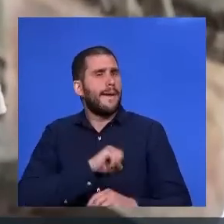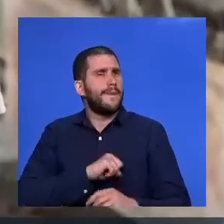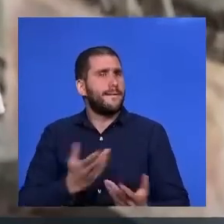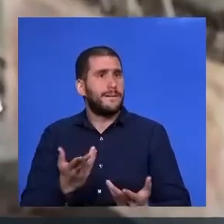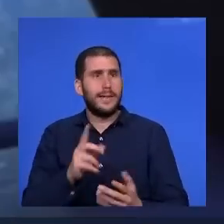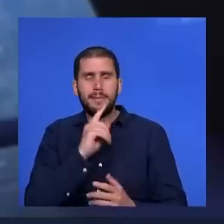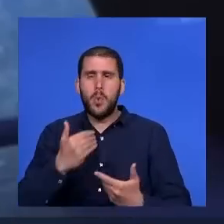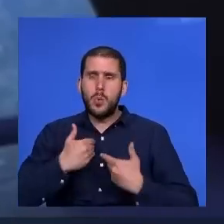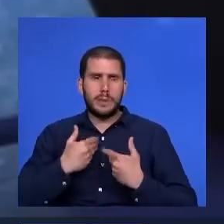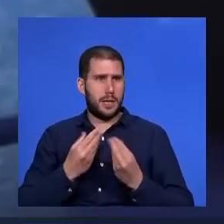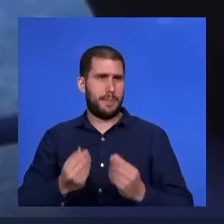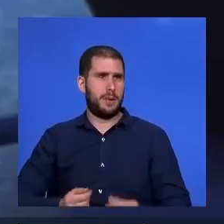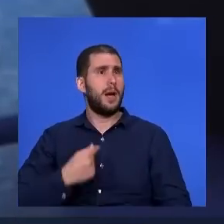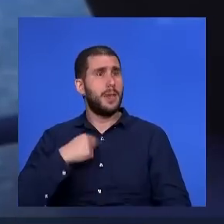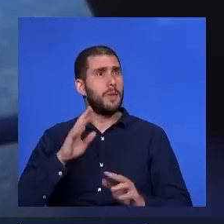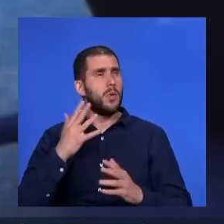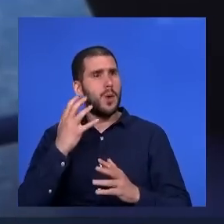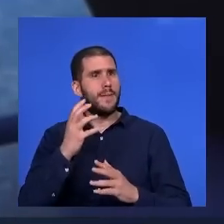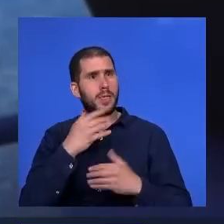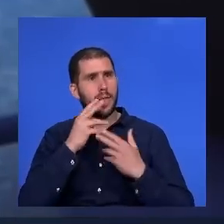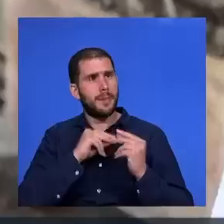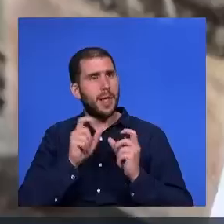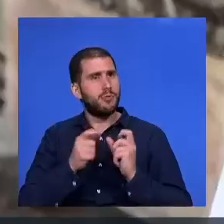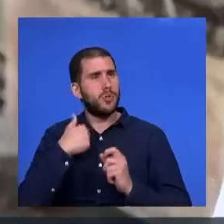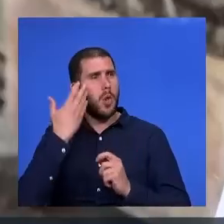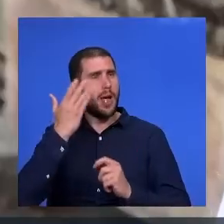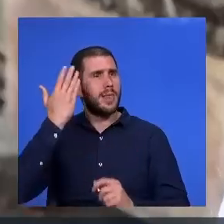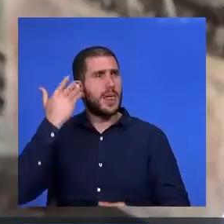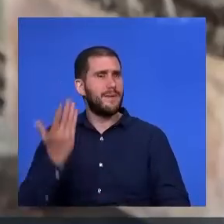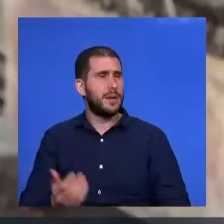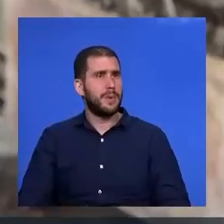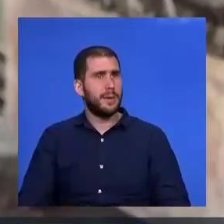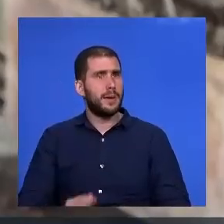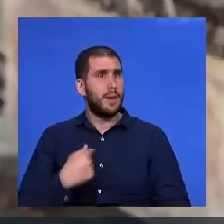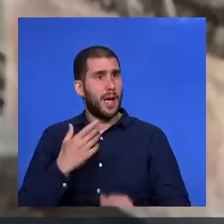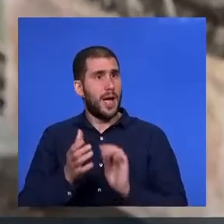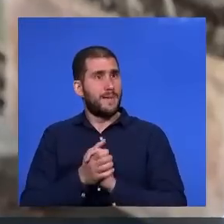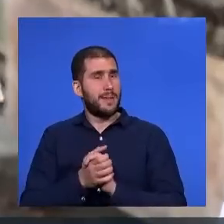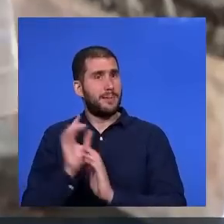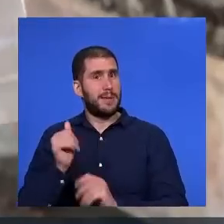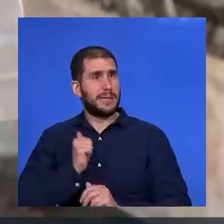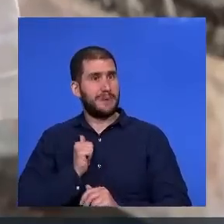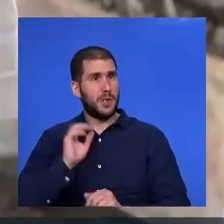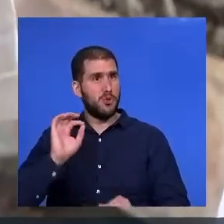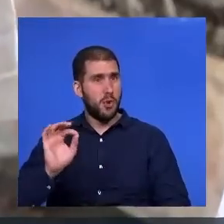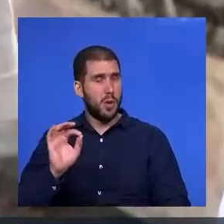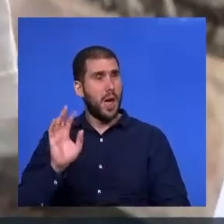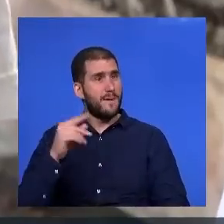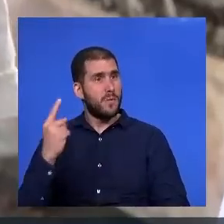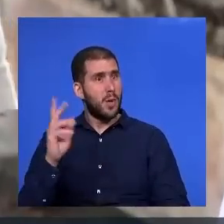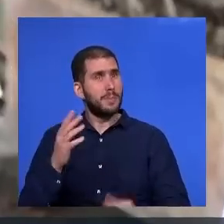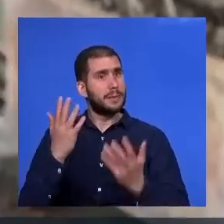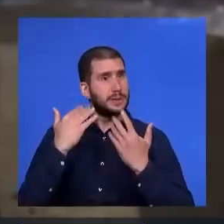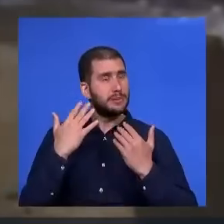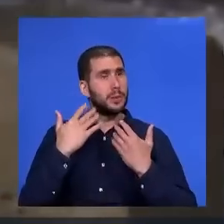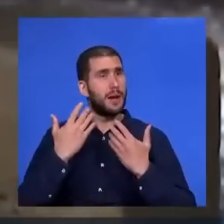עוזרת לי המון. אני גם ממש אוהבת לדבר עם אנשים שאני לא הכרתי לפני, נגיד חברים שלו מהצבא, שהם אפילו יכולים לספר לי